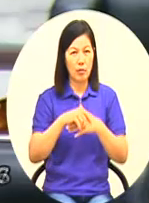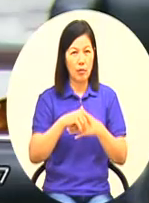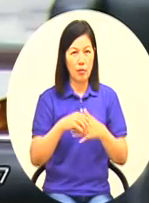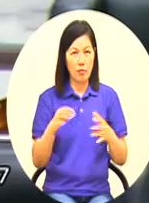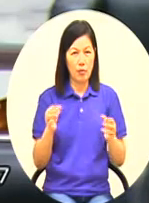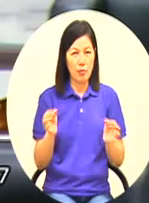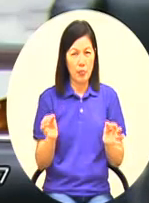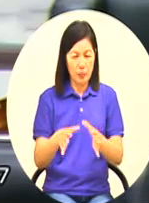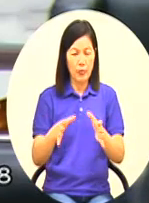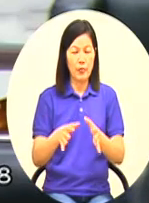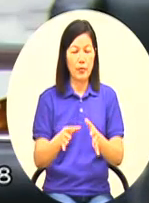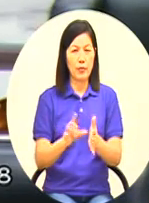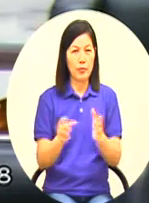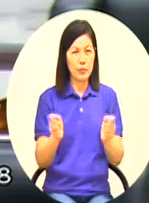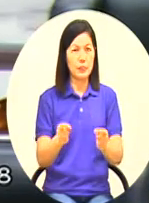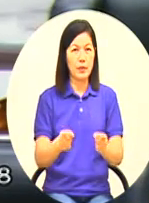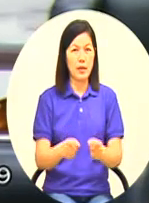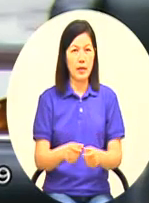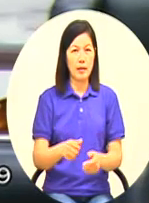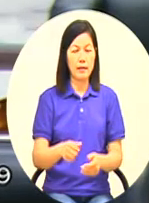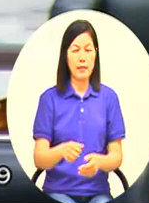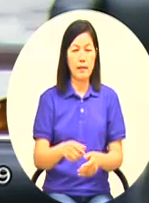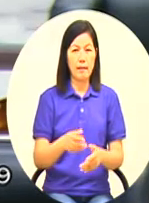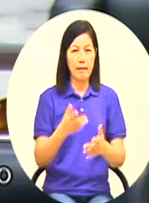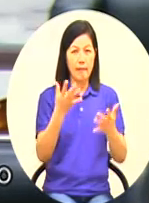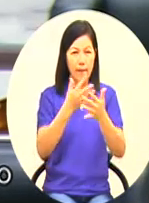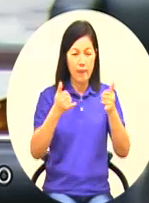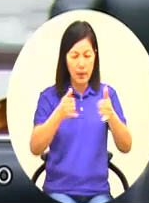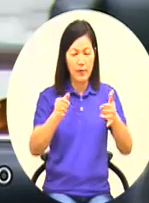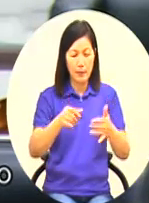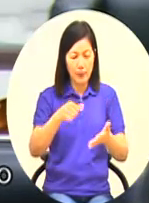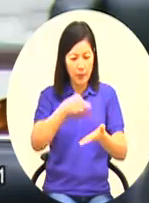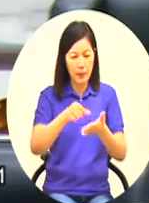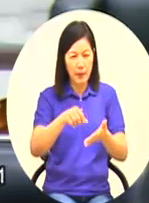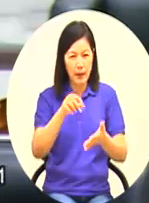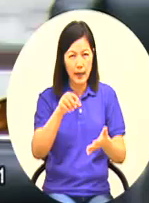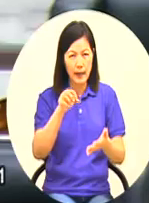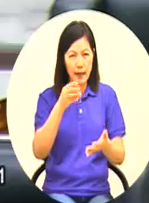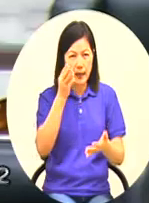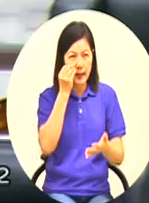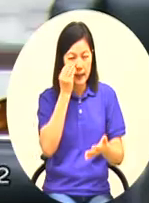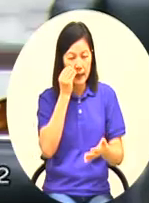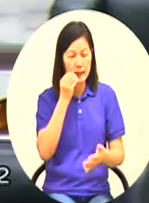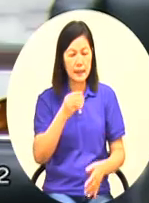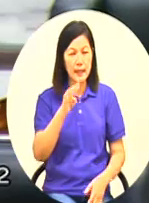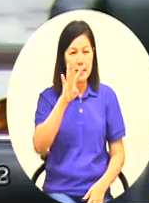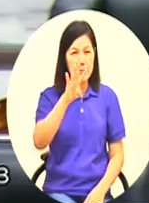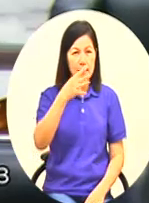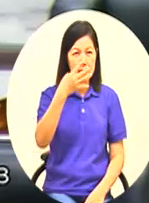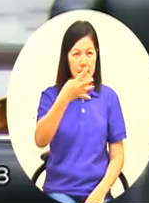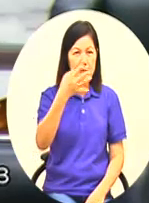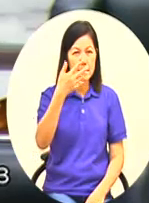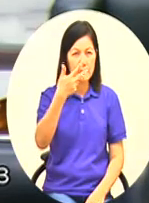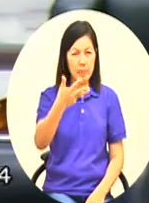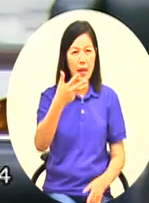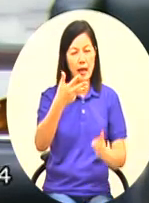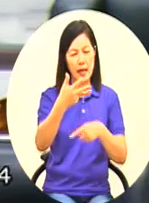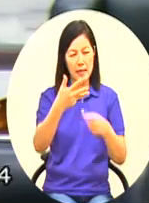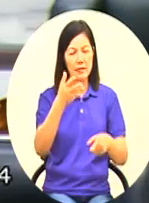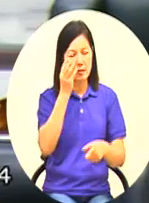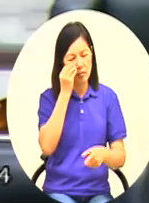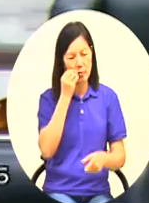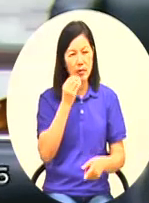2个月前的点阅率的观看次数才48人次48个人观